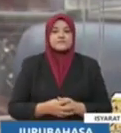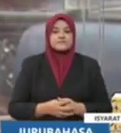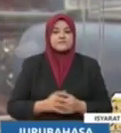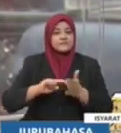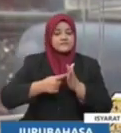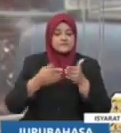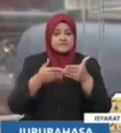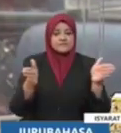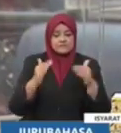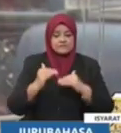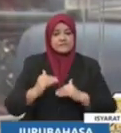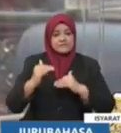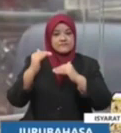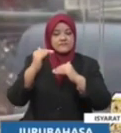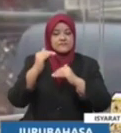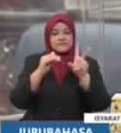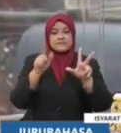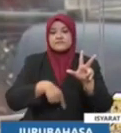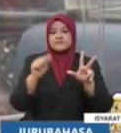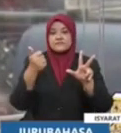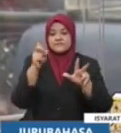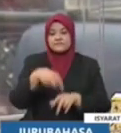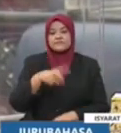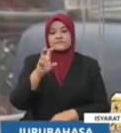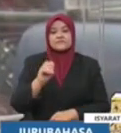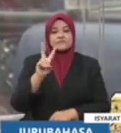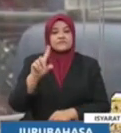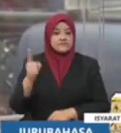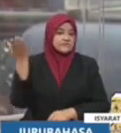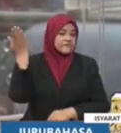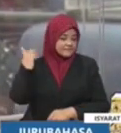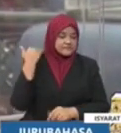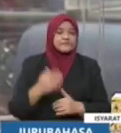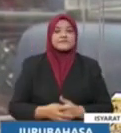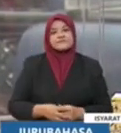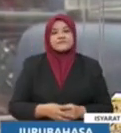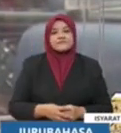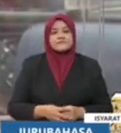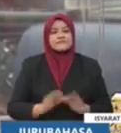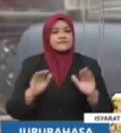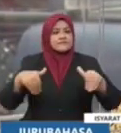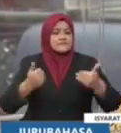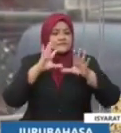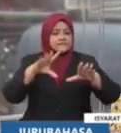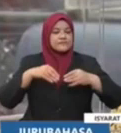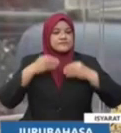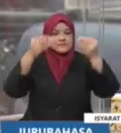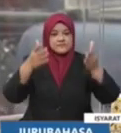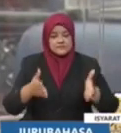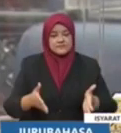sejak pembukaan secara berperingkat pada 3oktober 2021 yang lalu bagaimana penerimaan